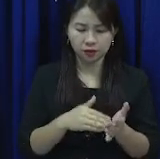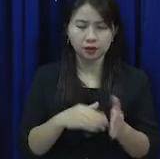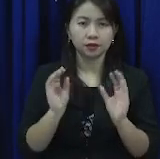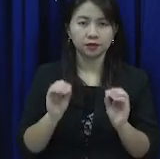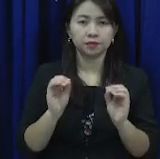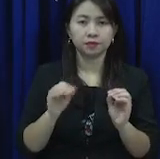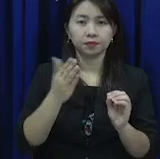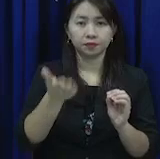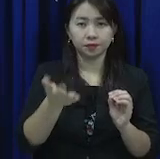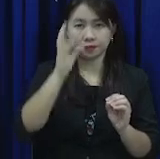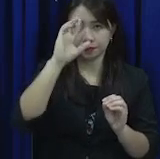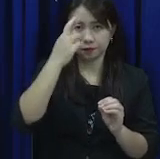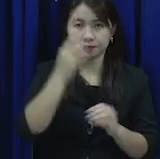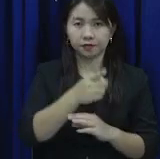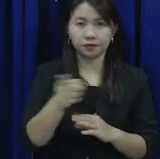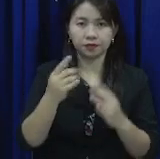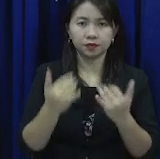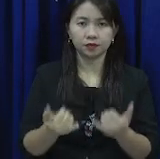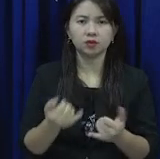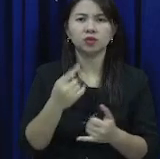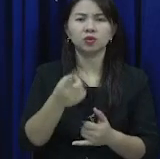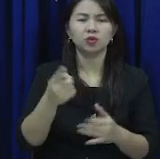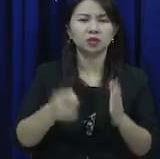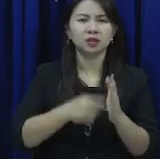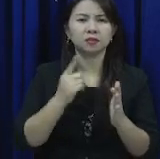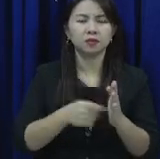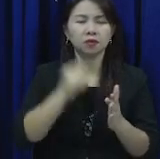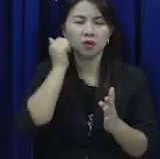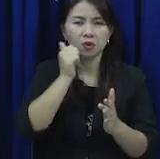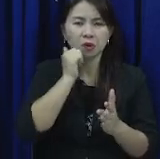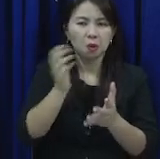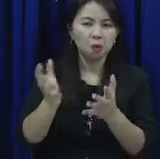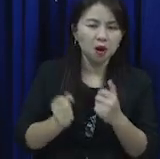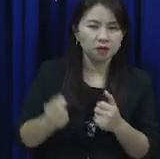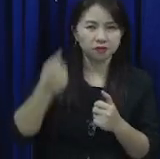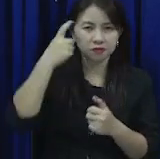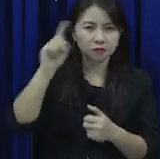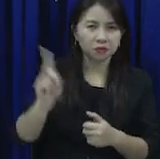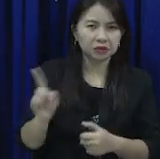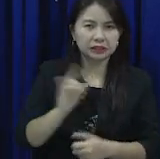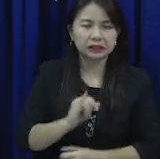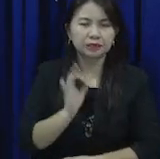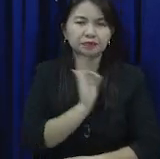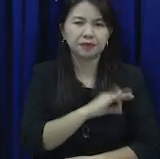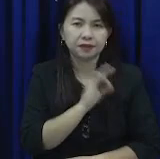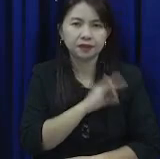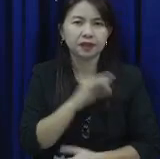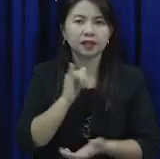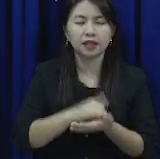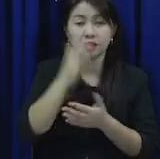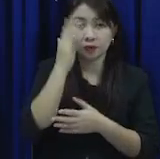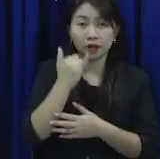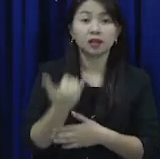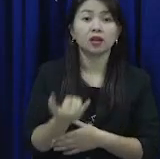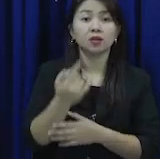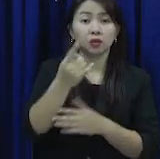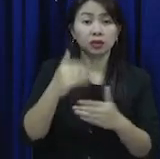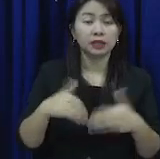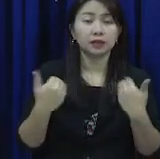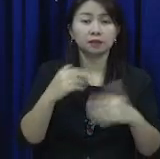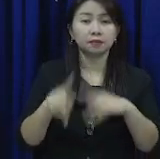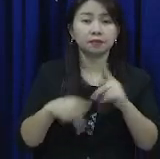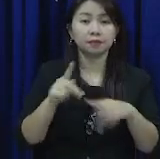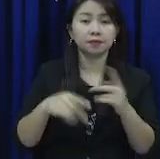minsan You are always after for the benefits young people kaya marami sa inyo young people ang nagkakaroon ng maling investment sa inyong